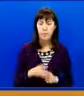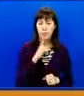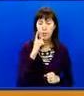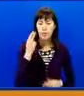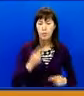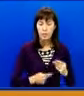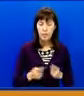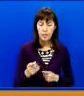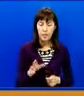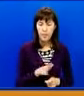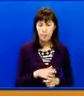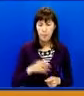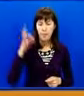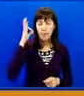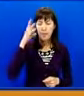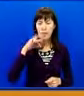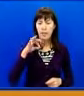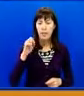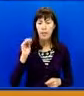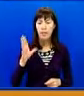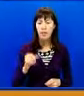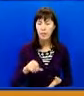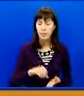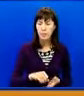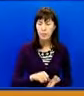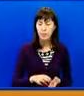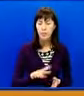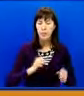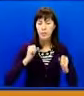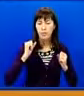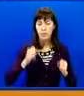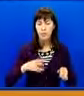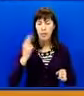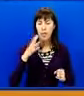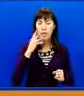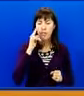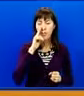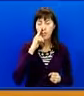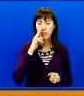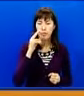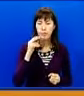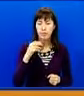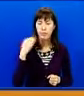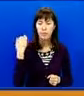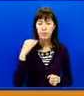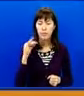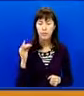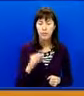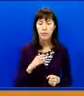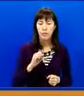юношеском турнире, организованном в память Бекзата Сатарханова, участие приняли спортсмены из Астаны, Алматы, Шымкента, Туркестана, а